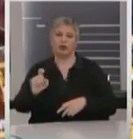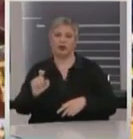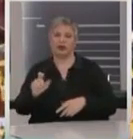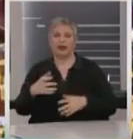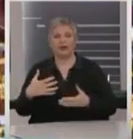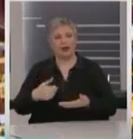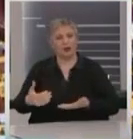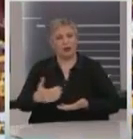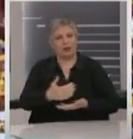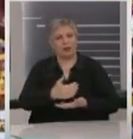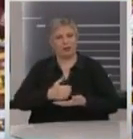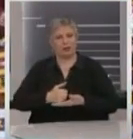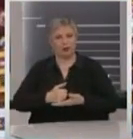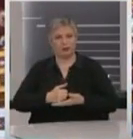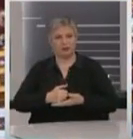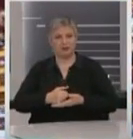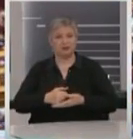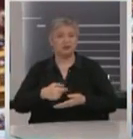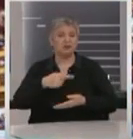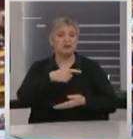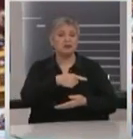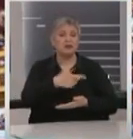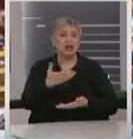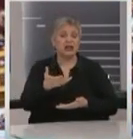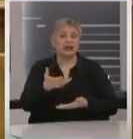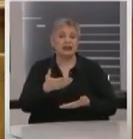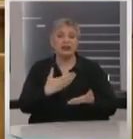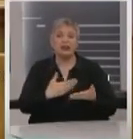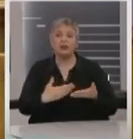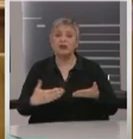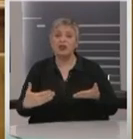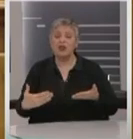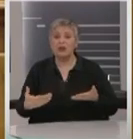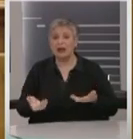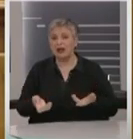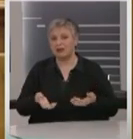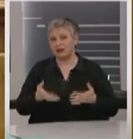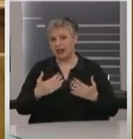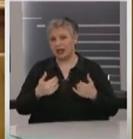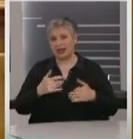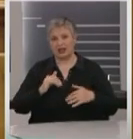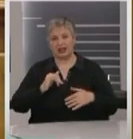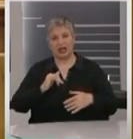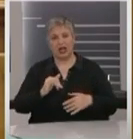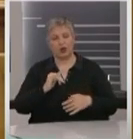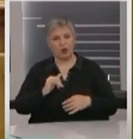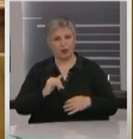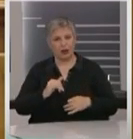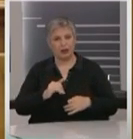Αλλά εσείς φαίνεται δεν τα έχετε αυτά τα δεδομένα, δεν έχετε κάνει ακόμα update σε αυτά τα δεδομένα και